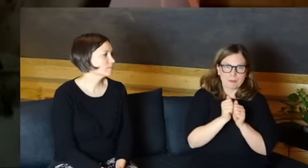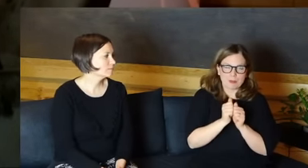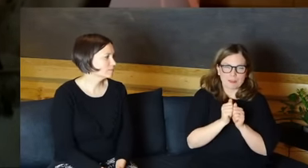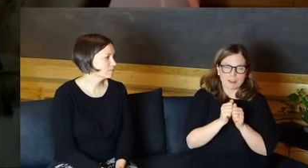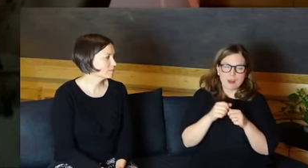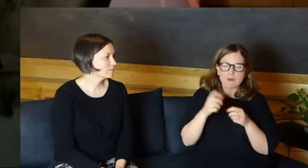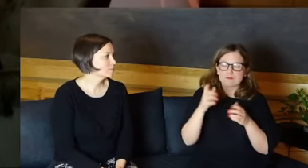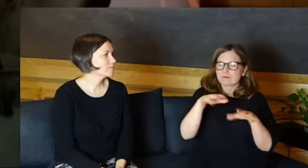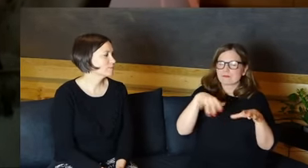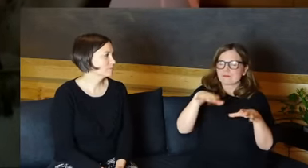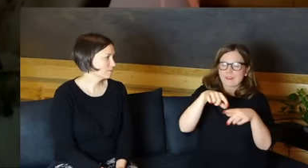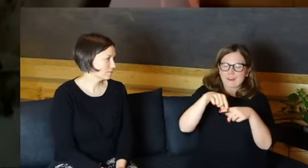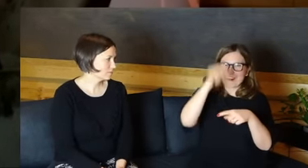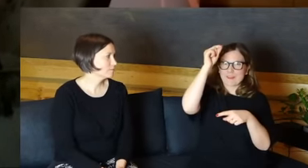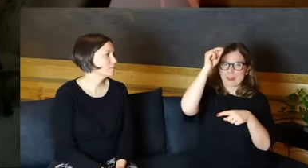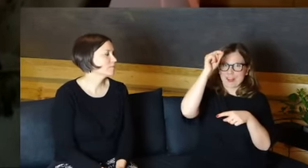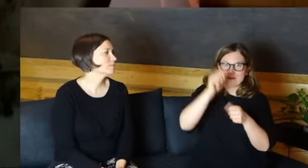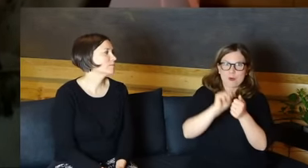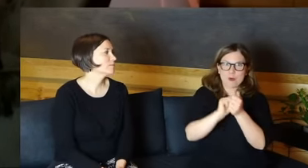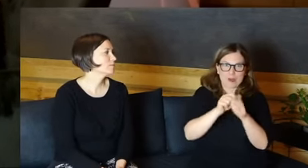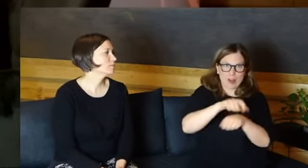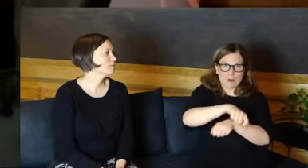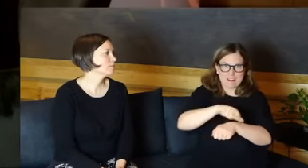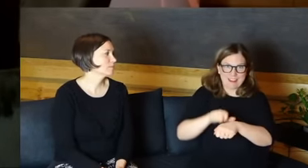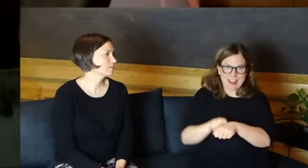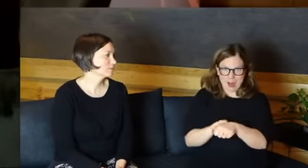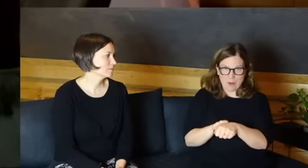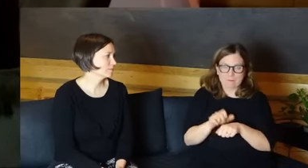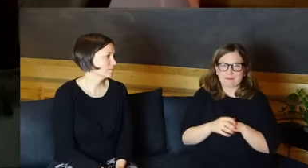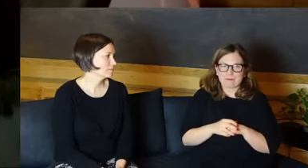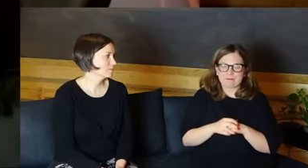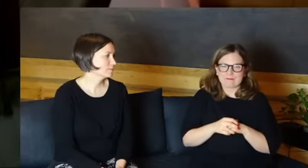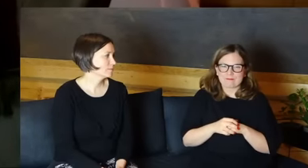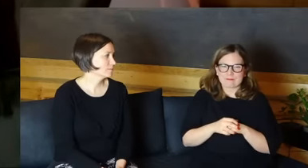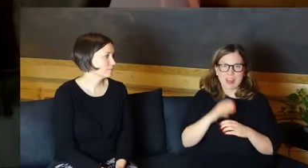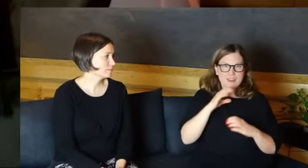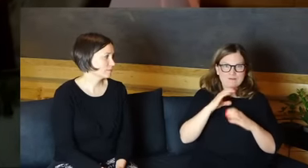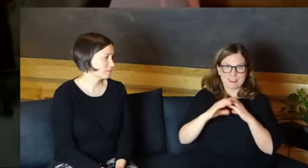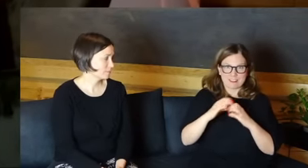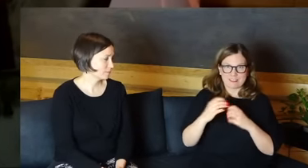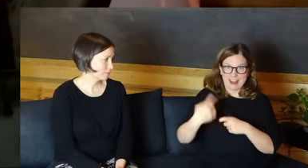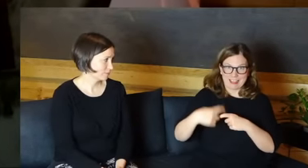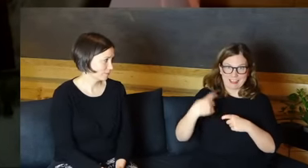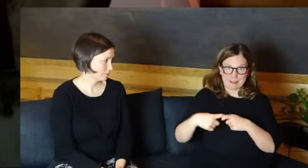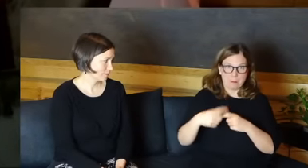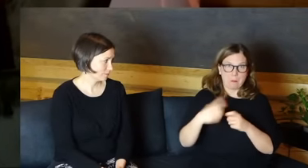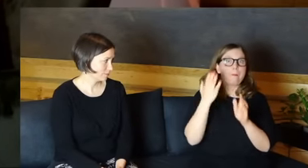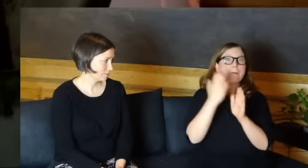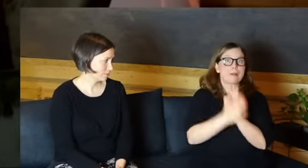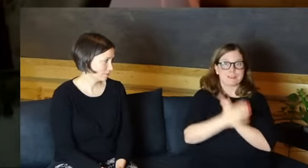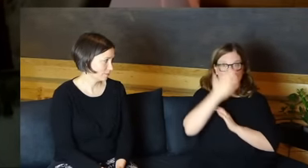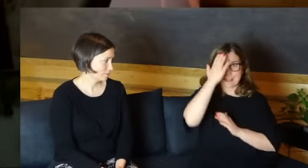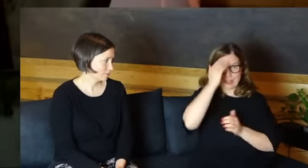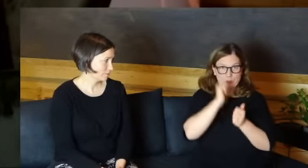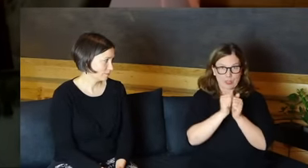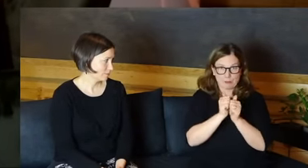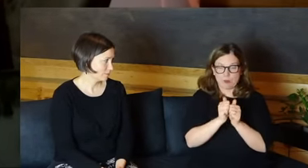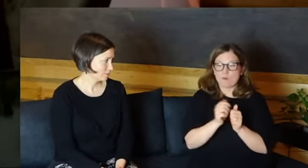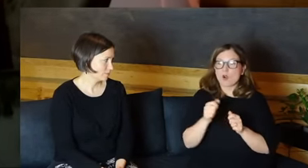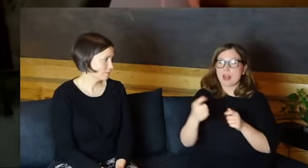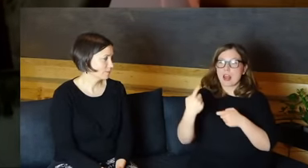urheilukello. Ja chatissa on linkki sinne tietovisaan, sen voi